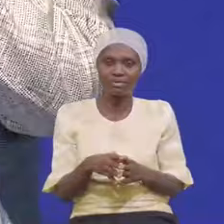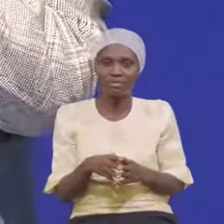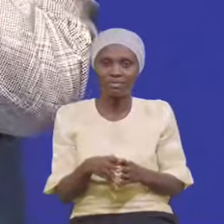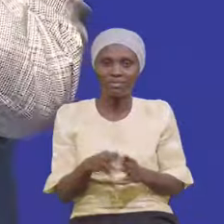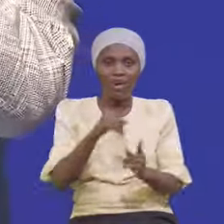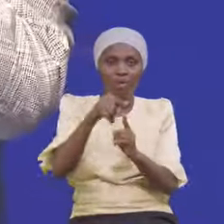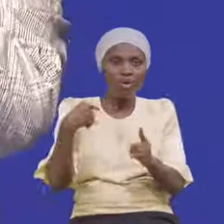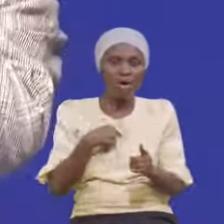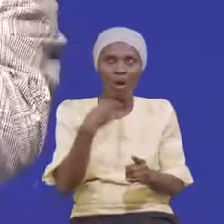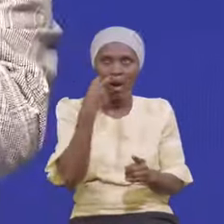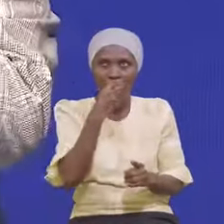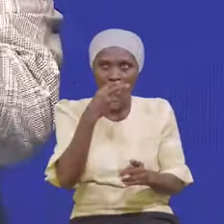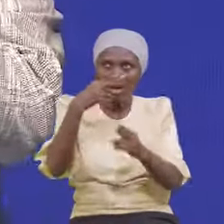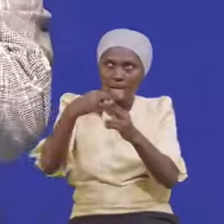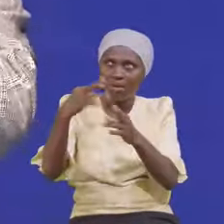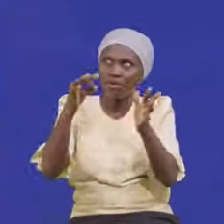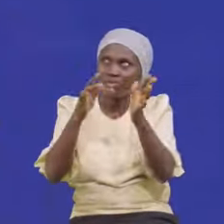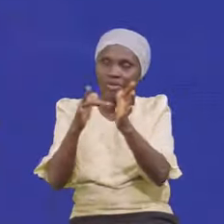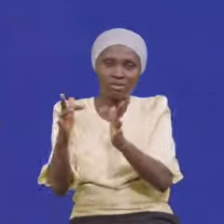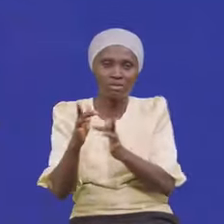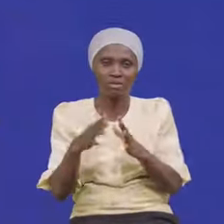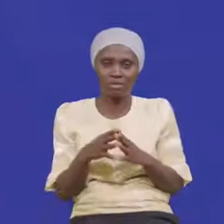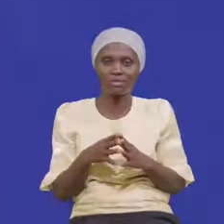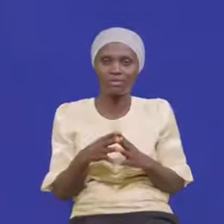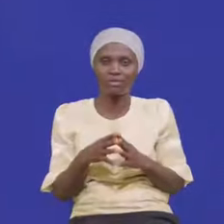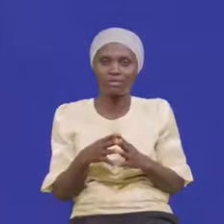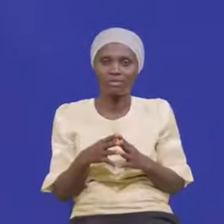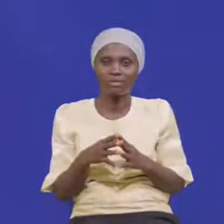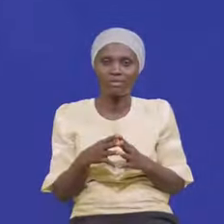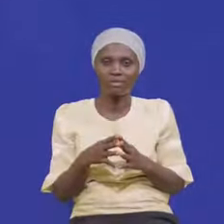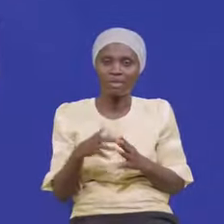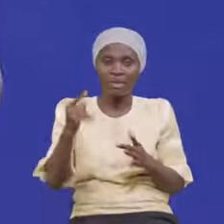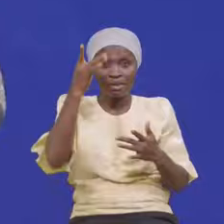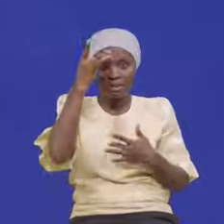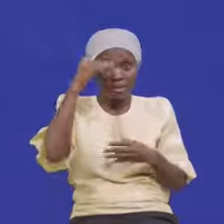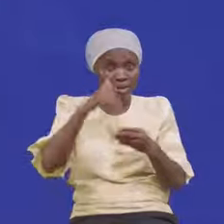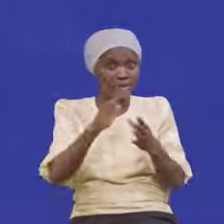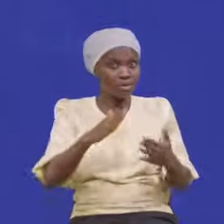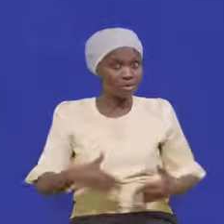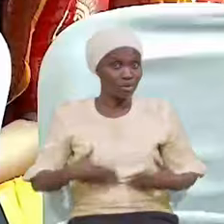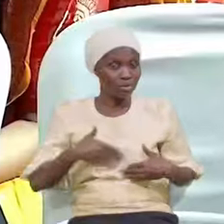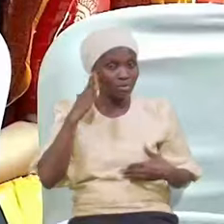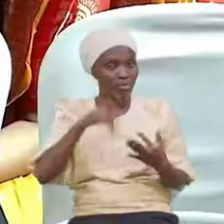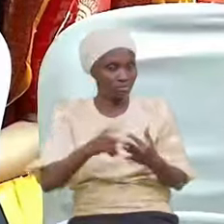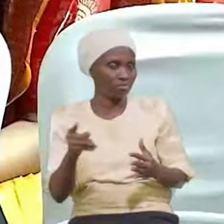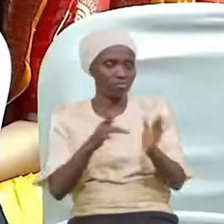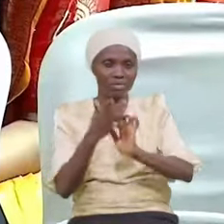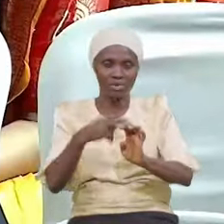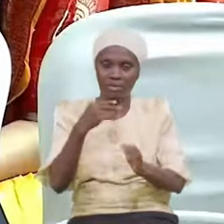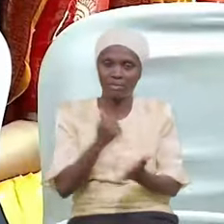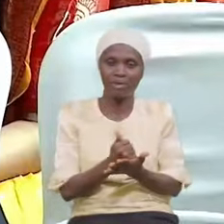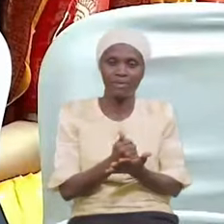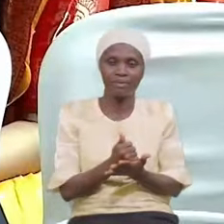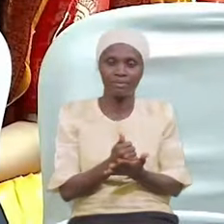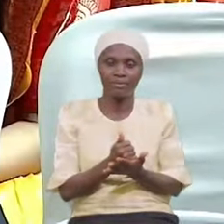mention the name of Jesus. యేసు నామాన్ని పలకగానే. The sickness in your body will vanish away. మీ దేహములో ఉన్న